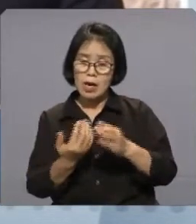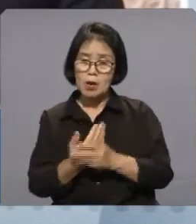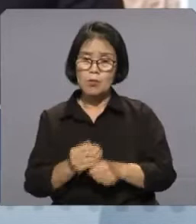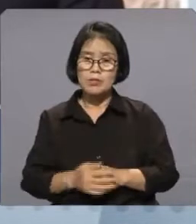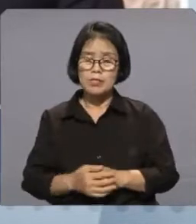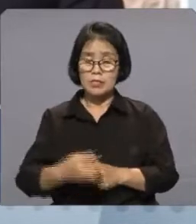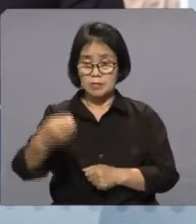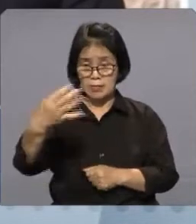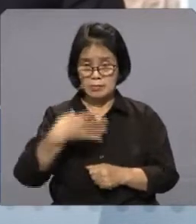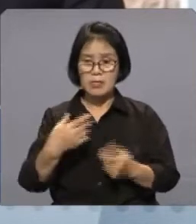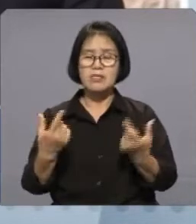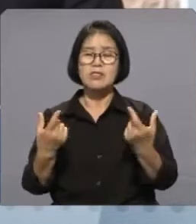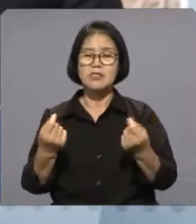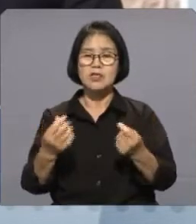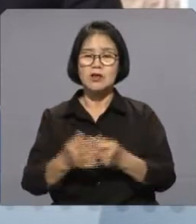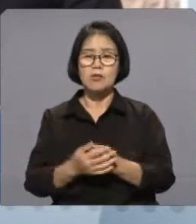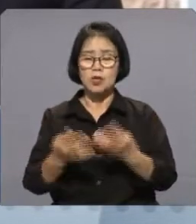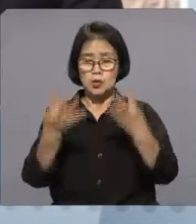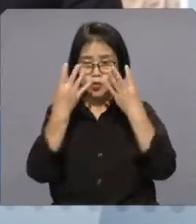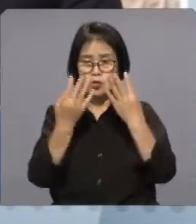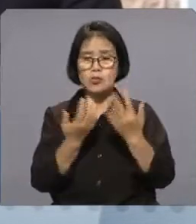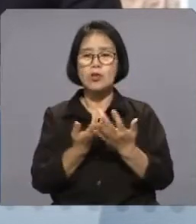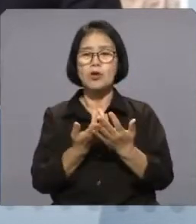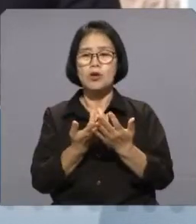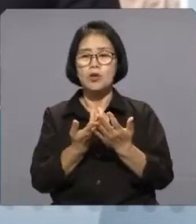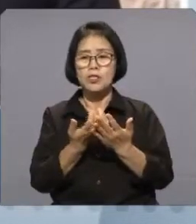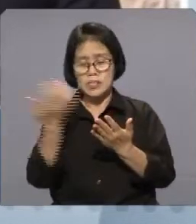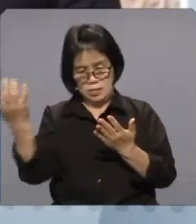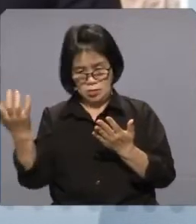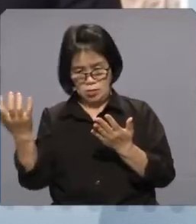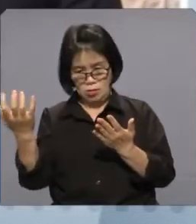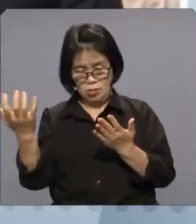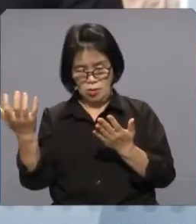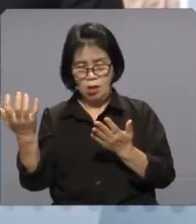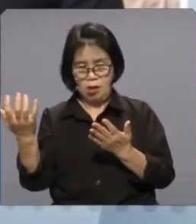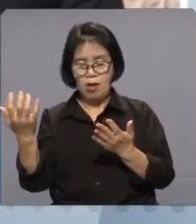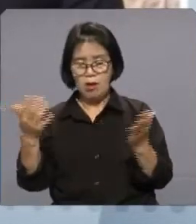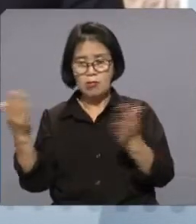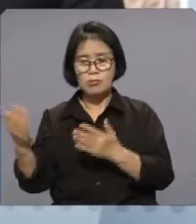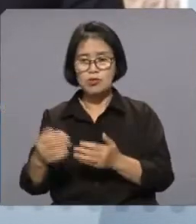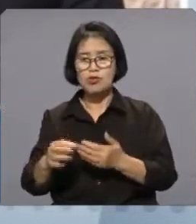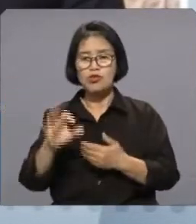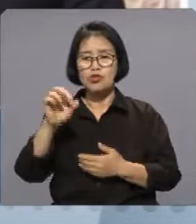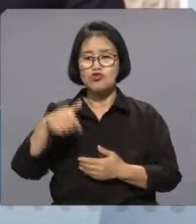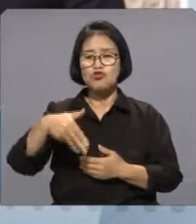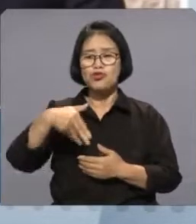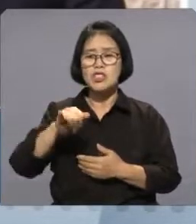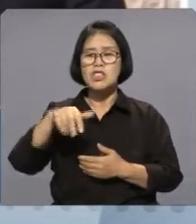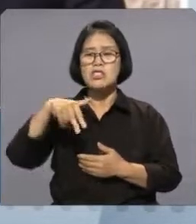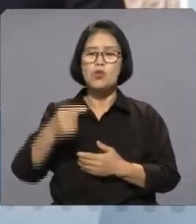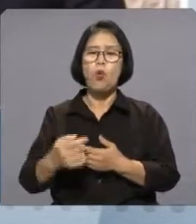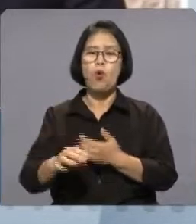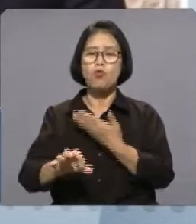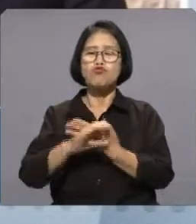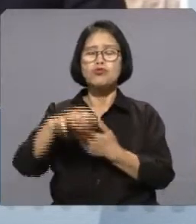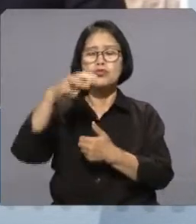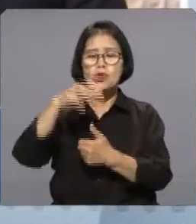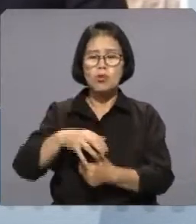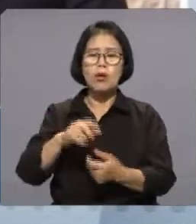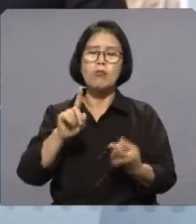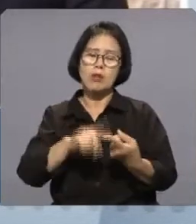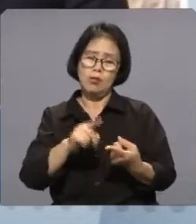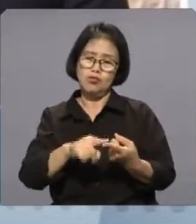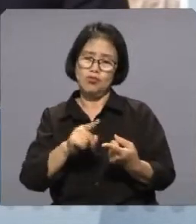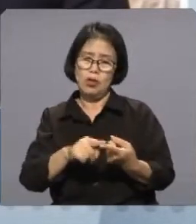앵커께서 말씀하신 것처럼 교도소 기능은 이전하고 구치소 기능은 존치시킨다고 하는